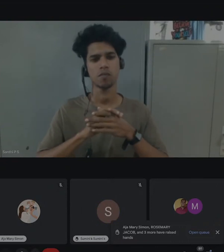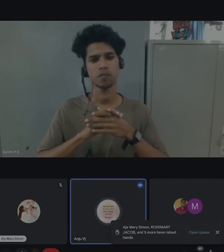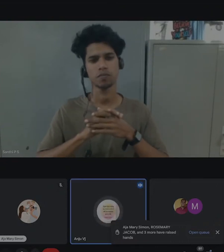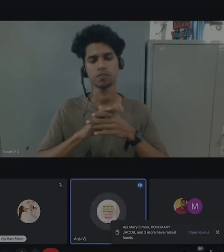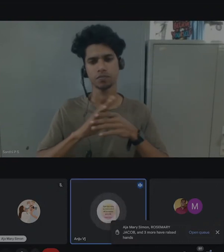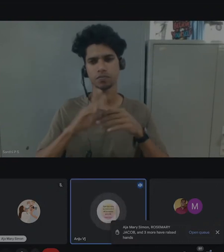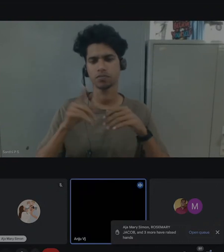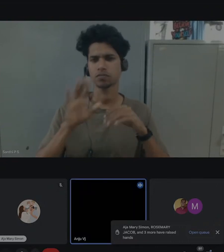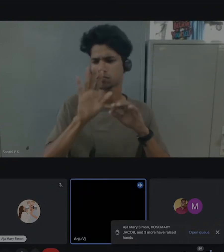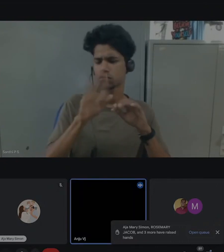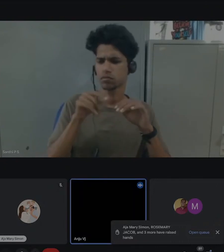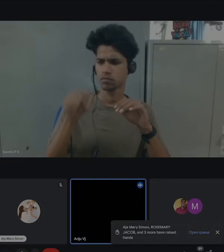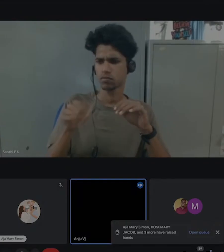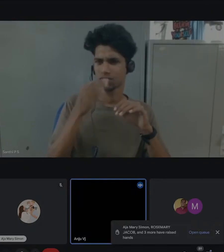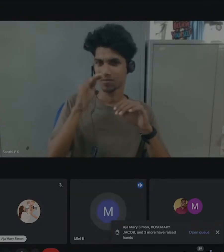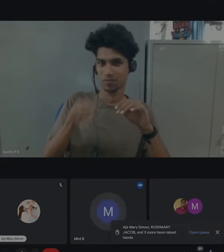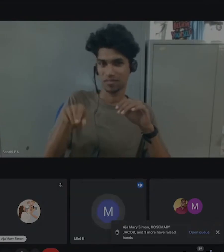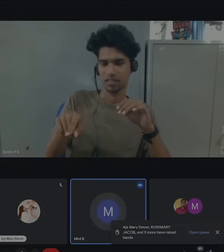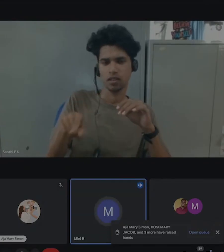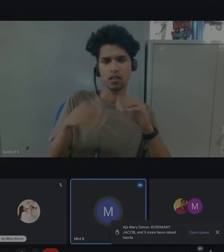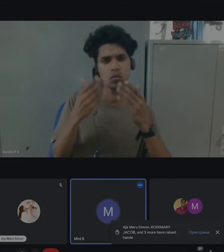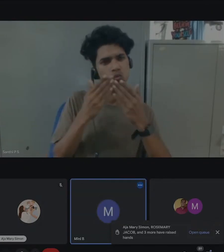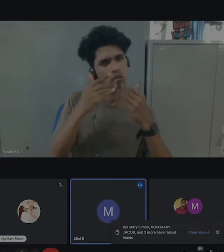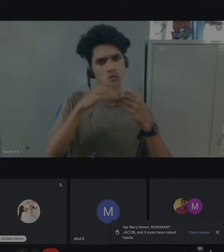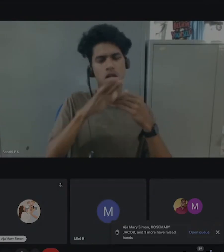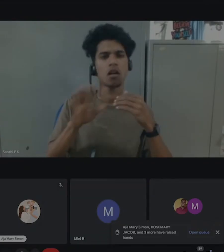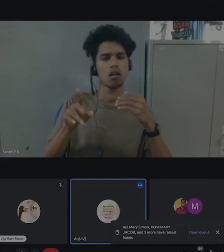ഈ കുട്ടി സ്കൂളിൽ പോകുന്നുണ്ടോ? അംഗൻവാടിയിൽ പോകുന്നുണ്ട്.